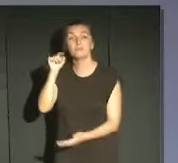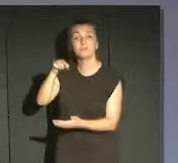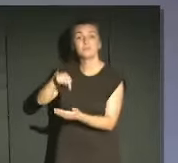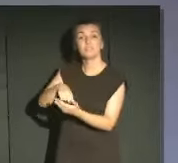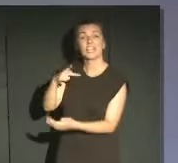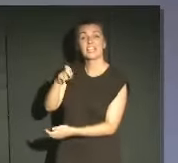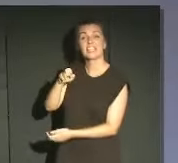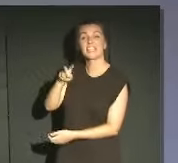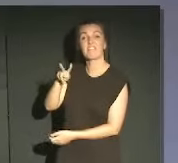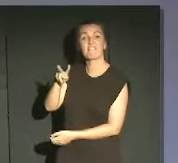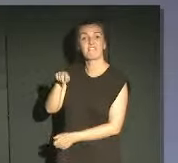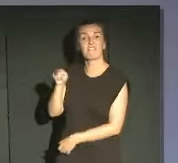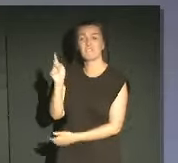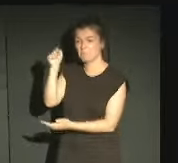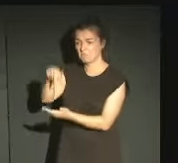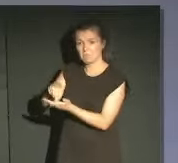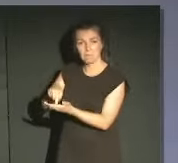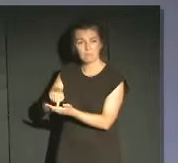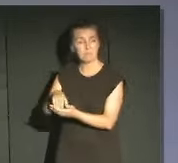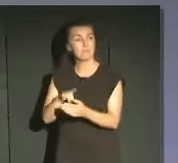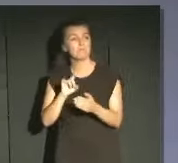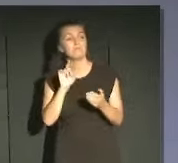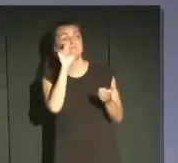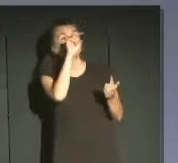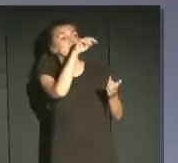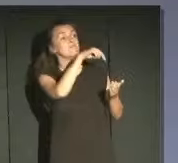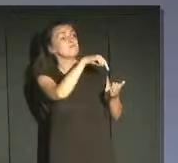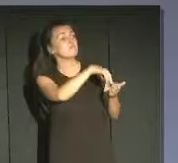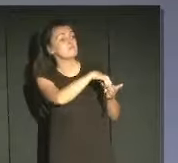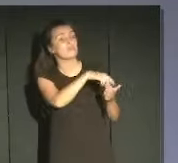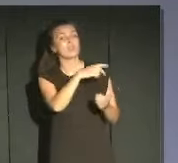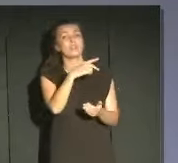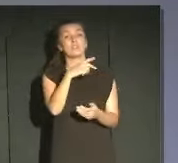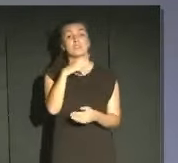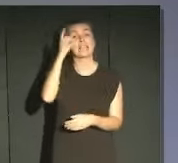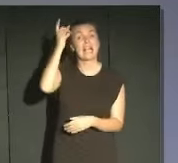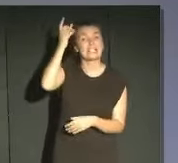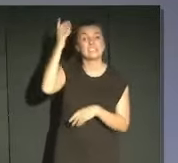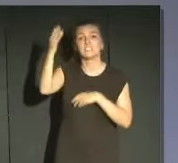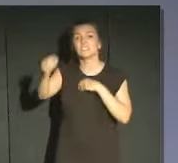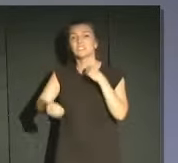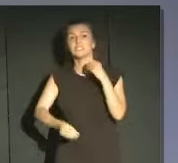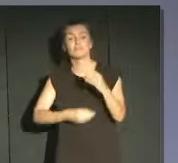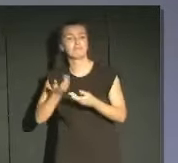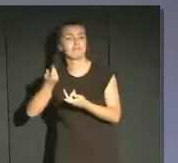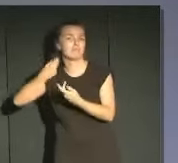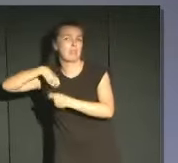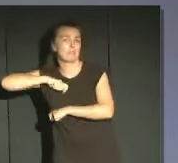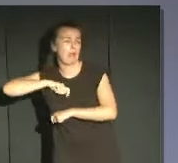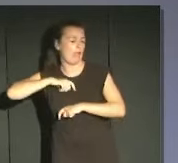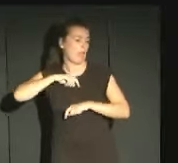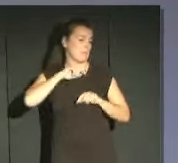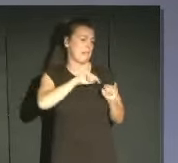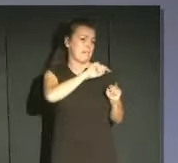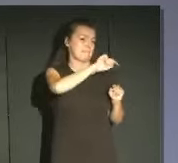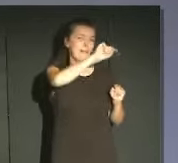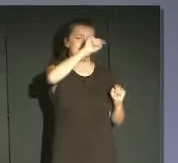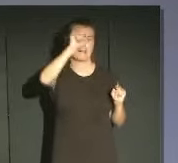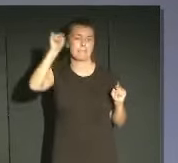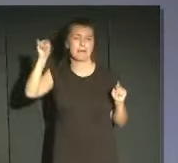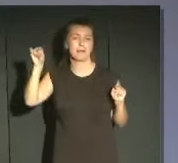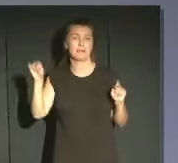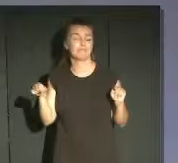Kiev que l'on soit à por auprce ou à Barcelone que l'on soit